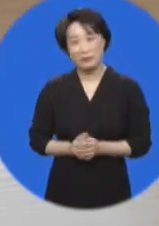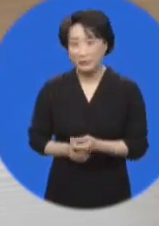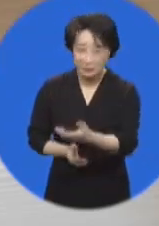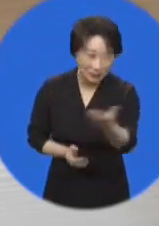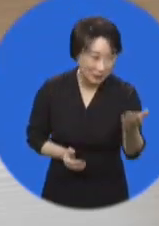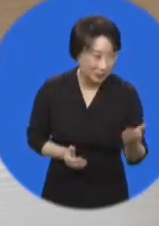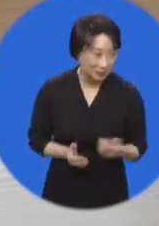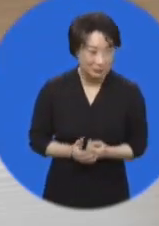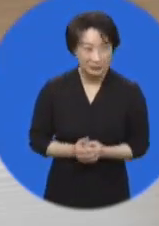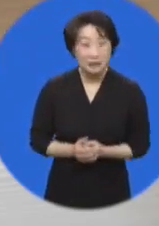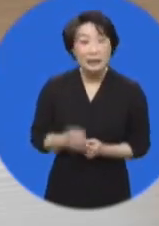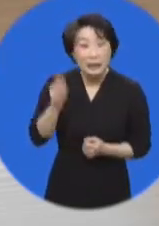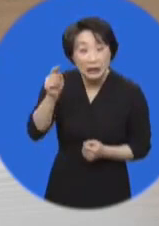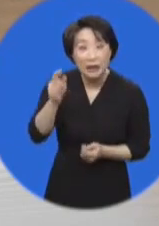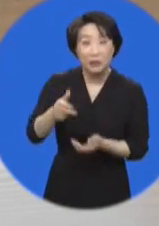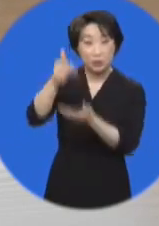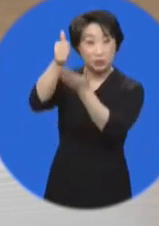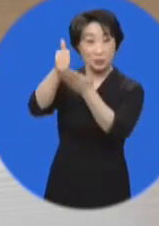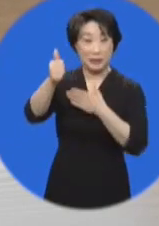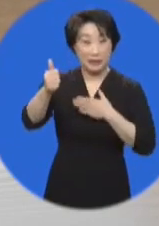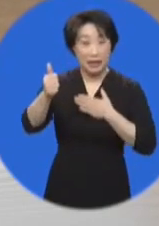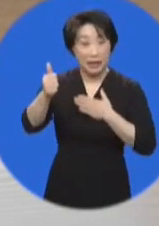여러분요, 이게 주님이 나를